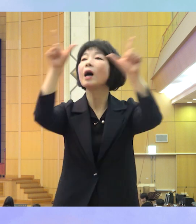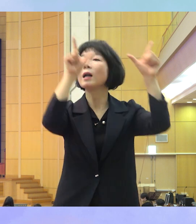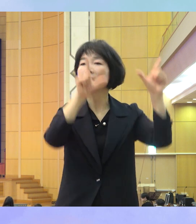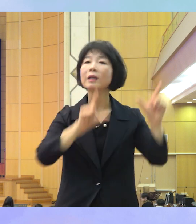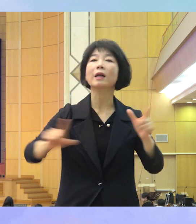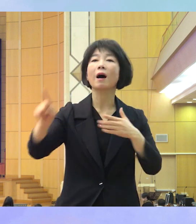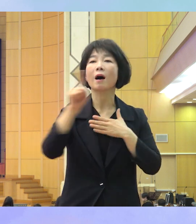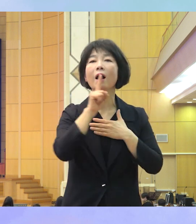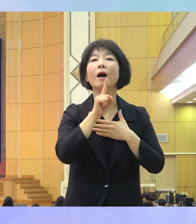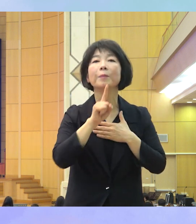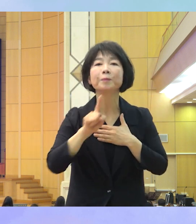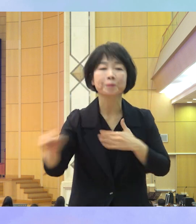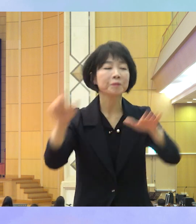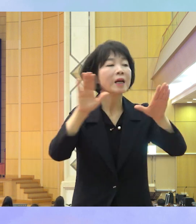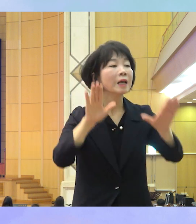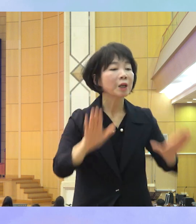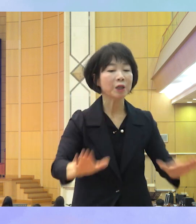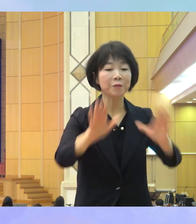살리라.